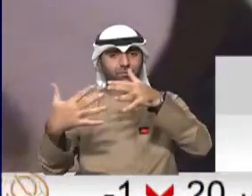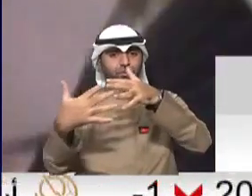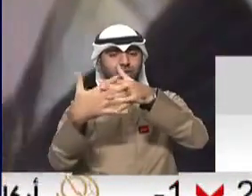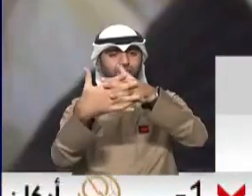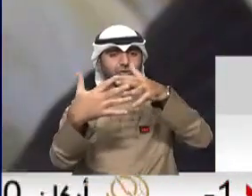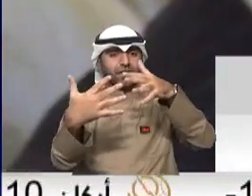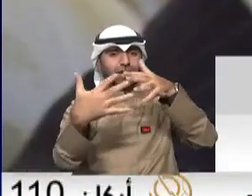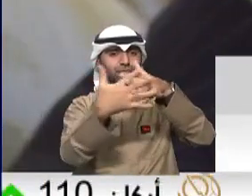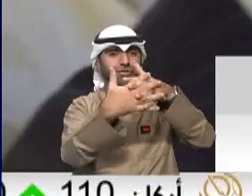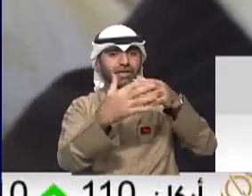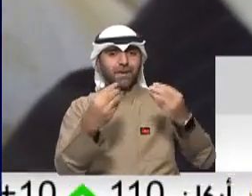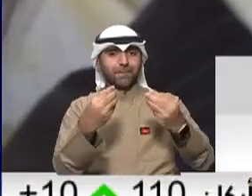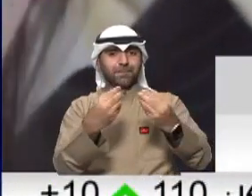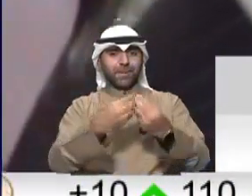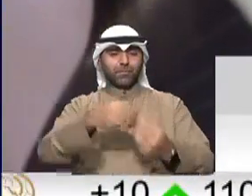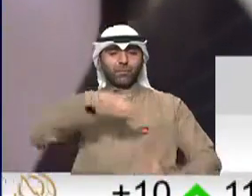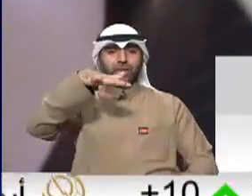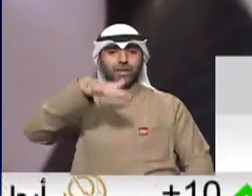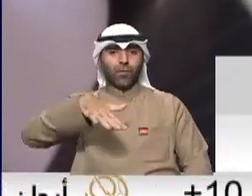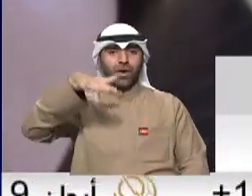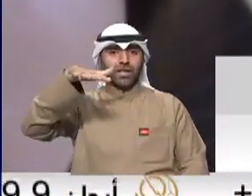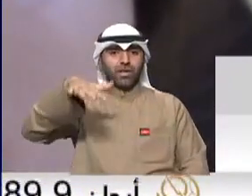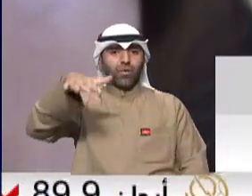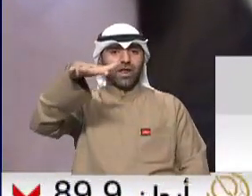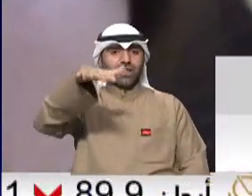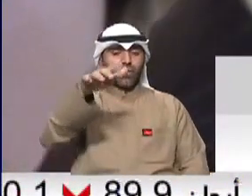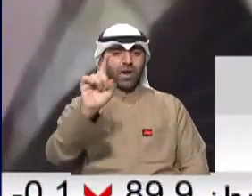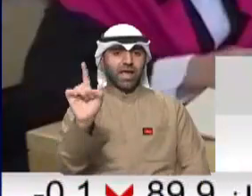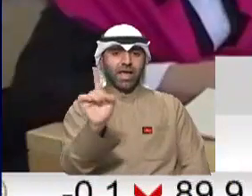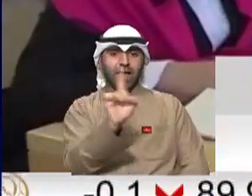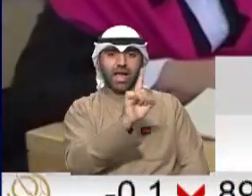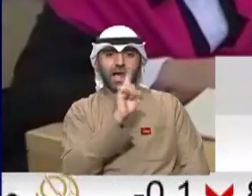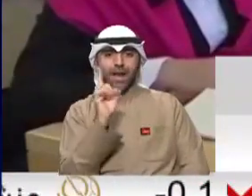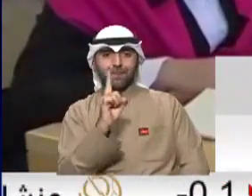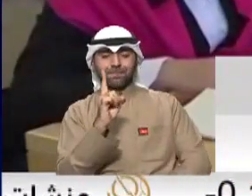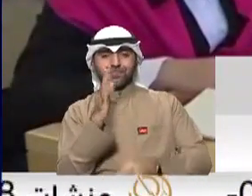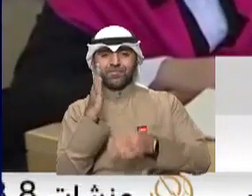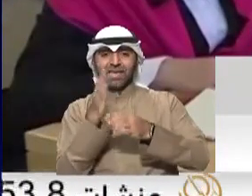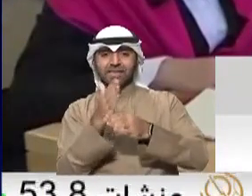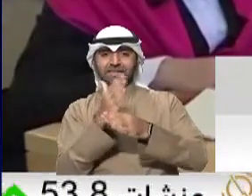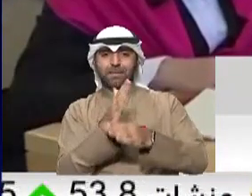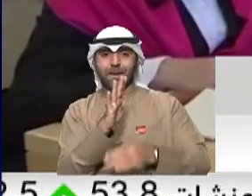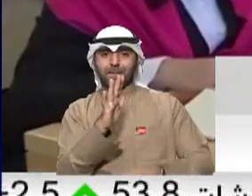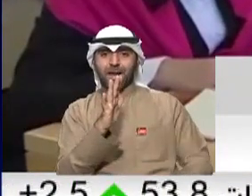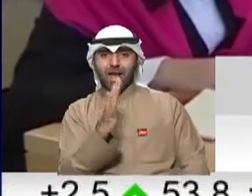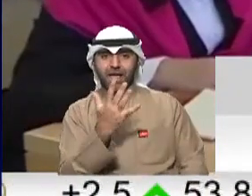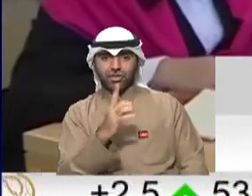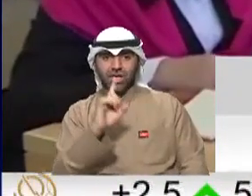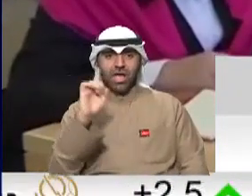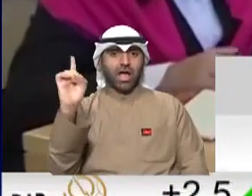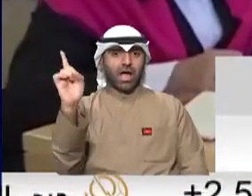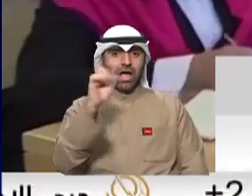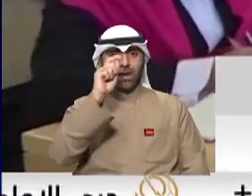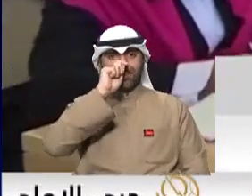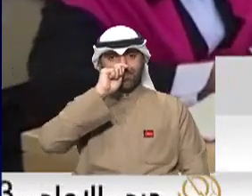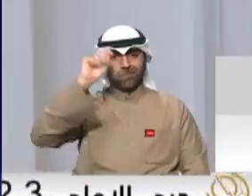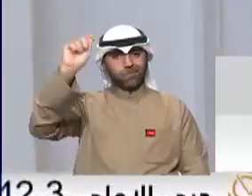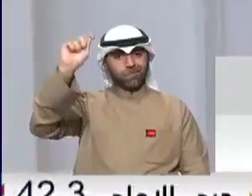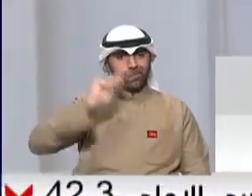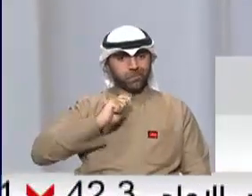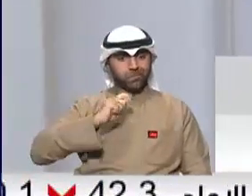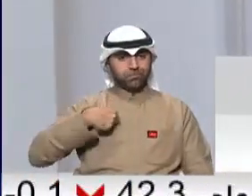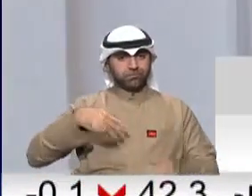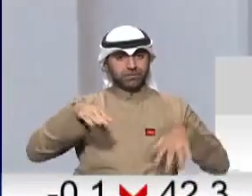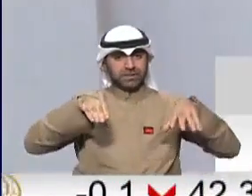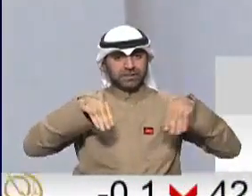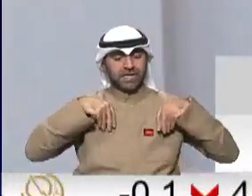هناك سردية روسية متعددة المسارات، ولكن في واقع الأمر الصين